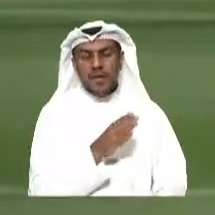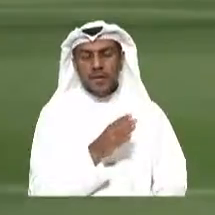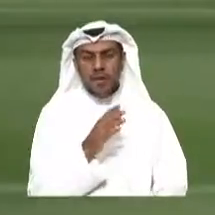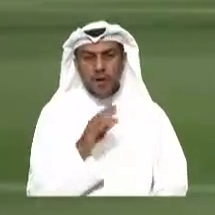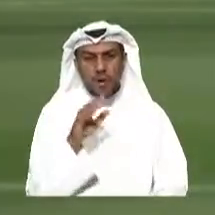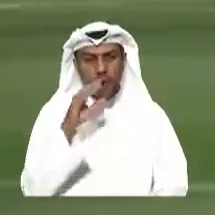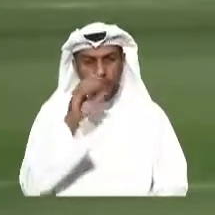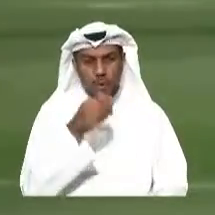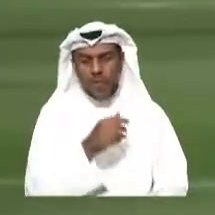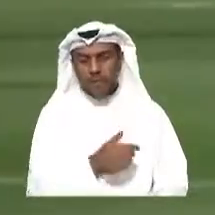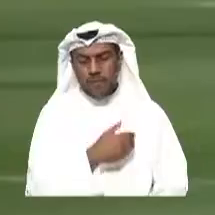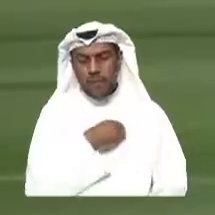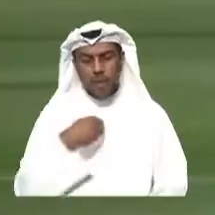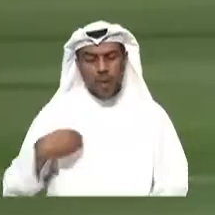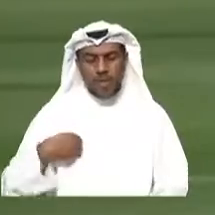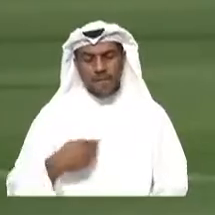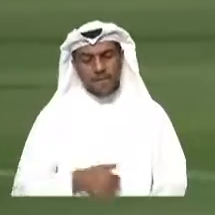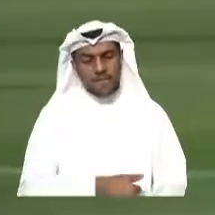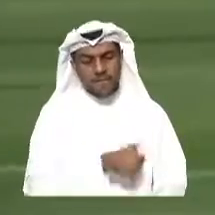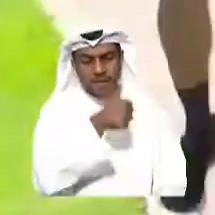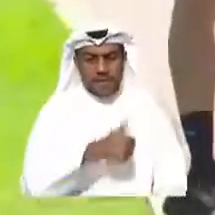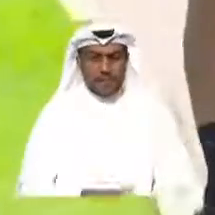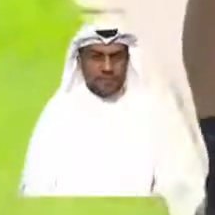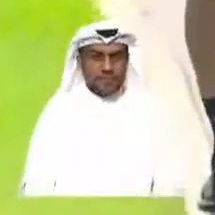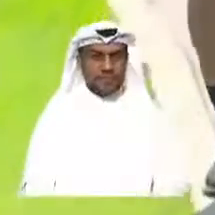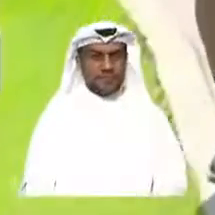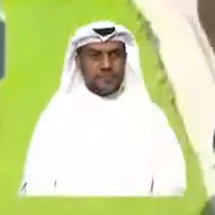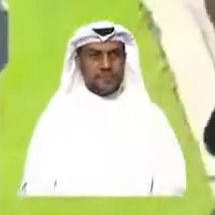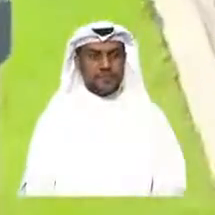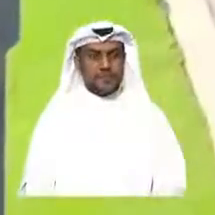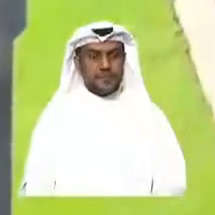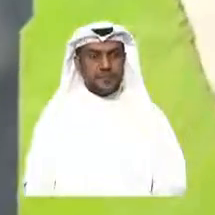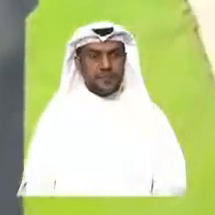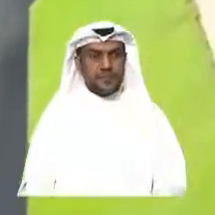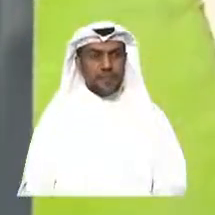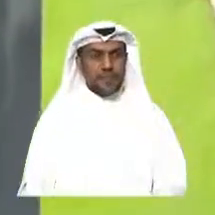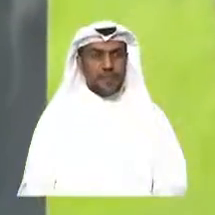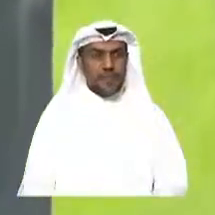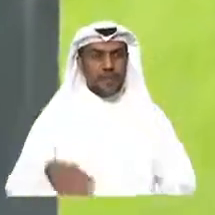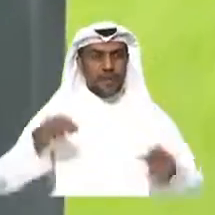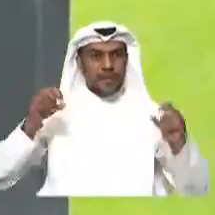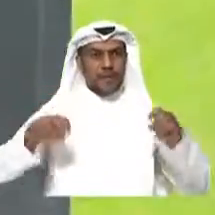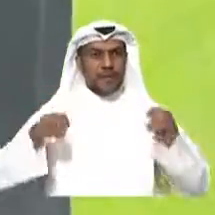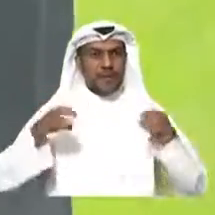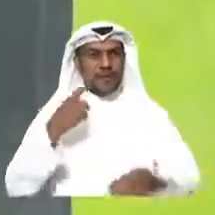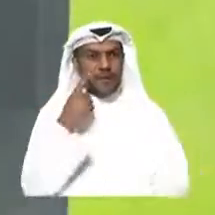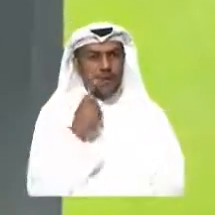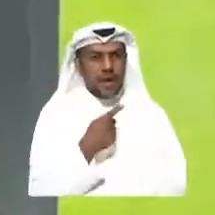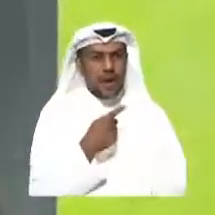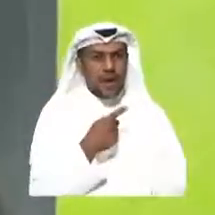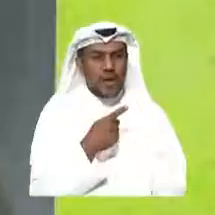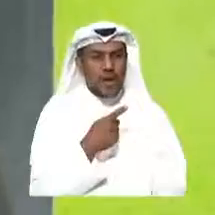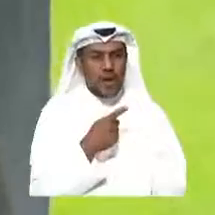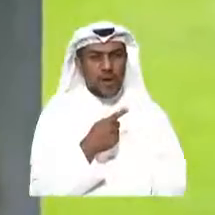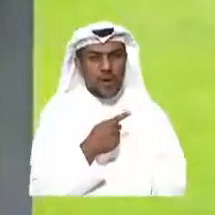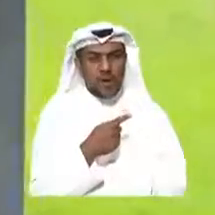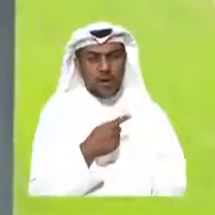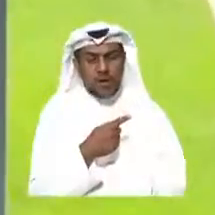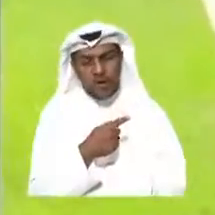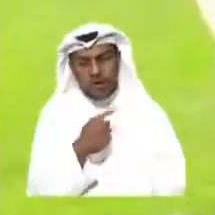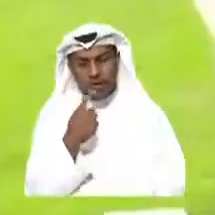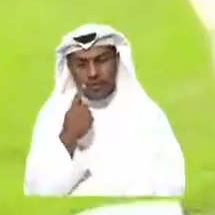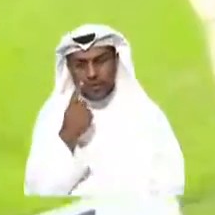رد ليحقق صدره مجموعه الثالثه بينما تاهل المنتخب الاسترالي لهذا الدور بعد ان حل